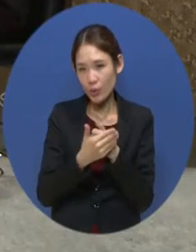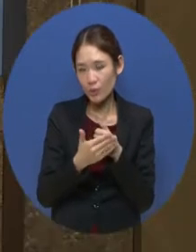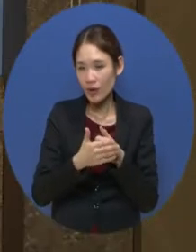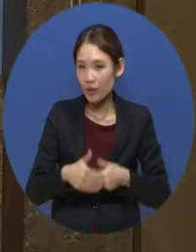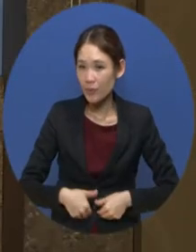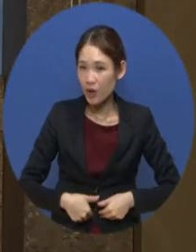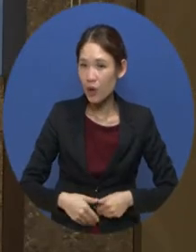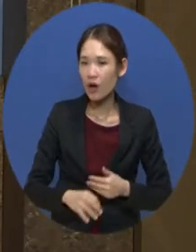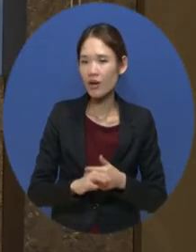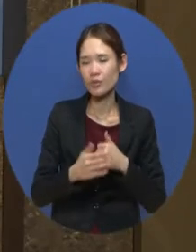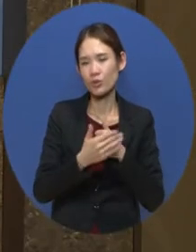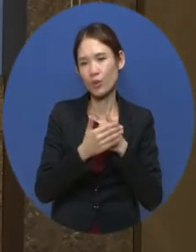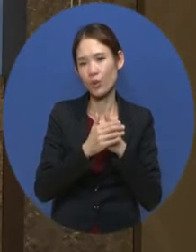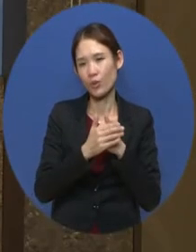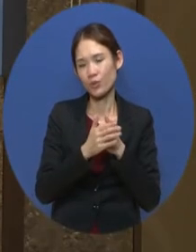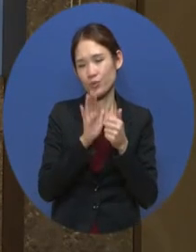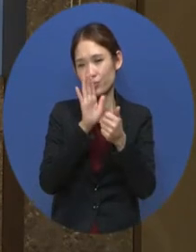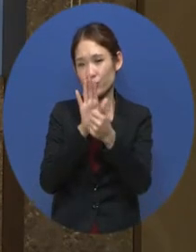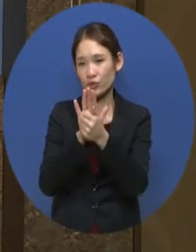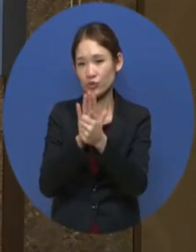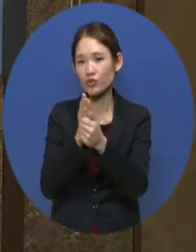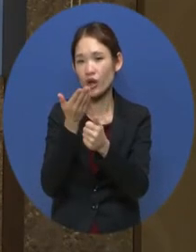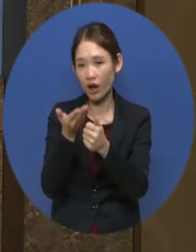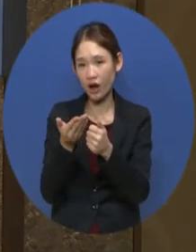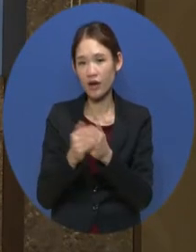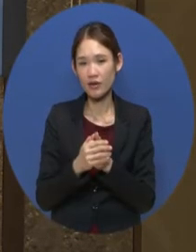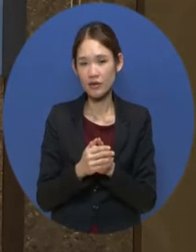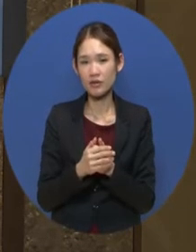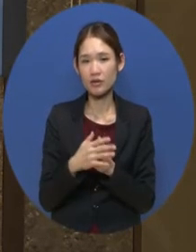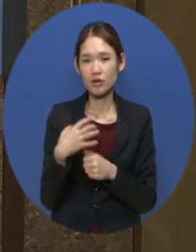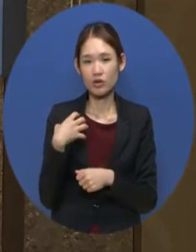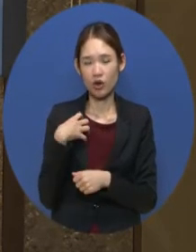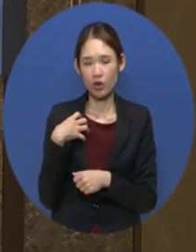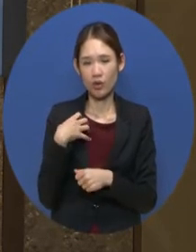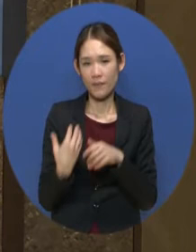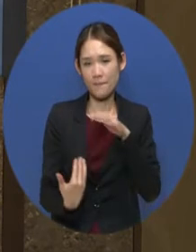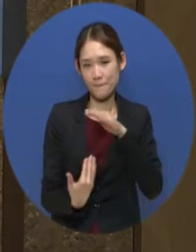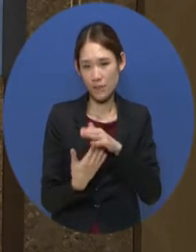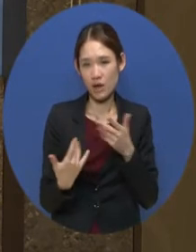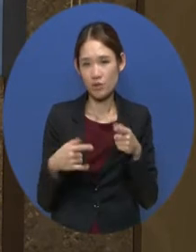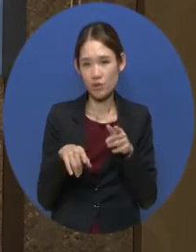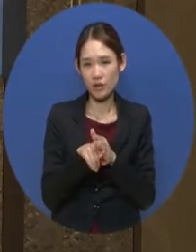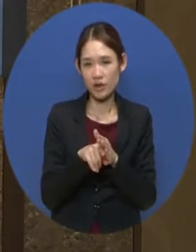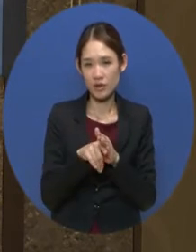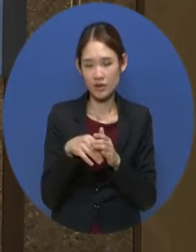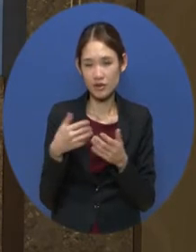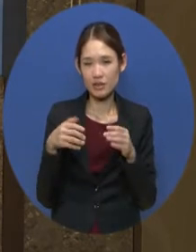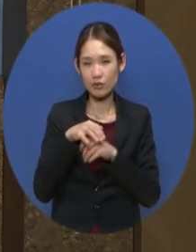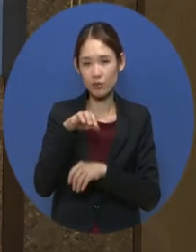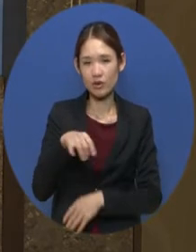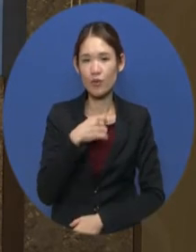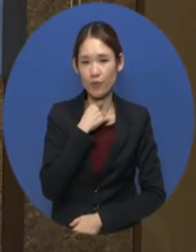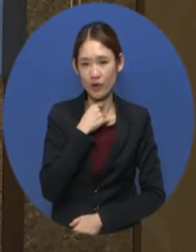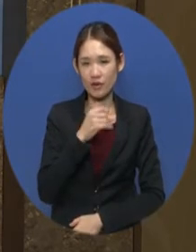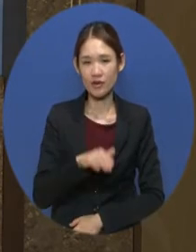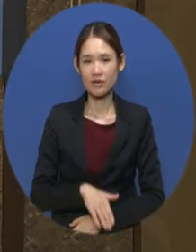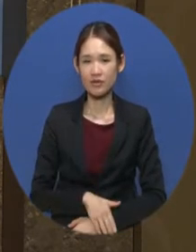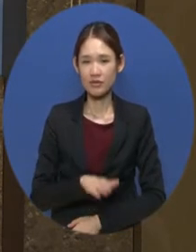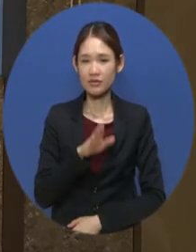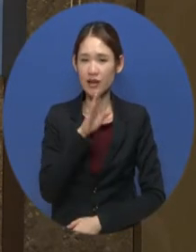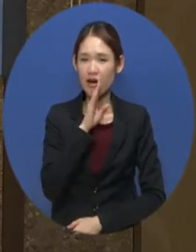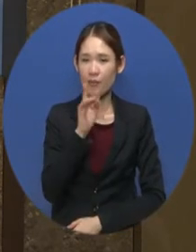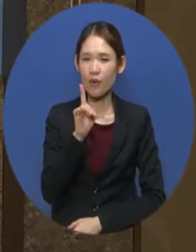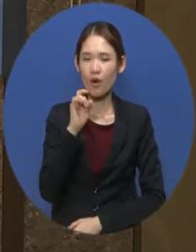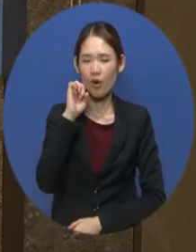분들에게 도움을 최대한 드릴 수 있는 예. 그런 저희가 역할과 소임을 다하는 네. 그런 기관이 되고자 하는데